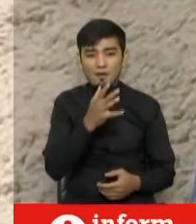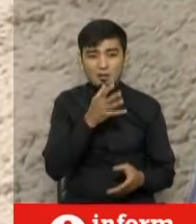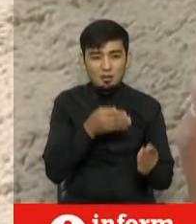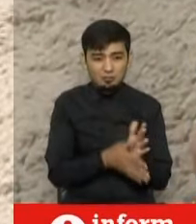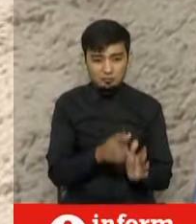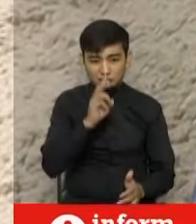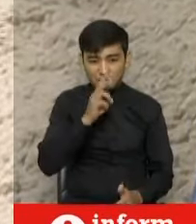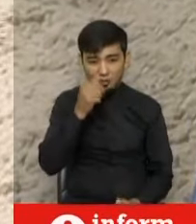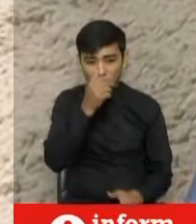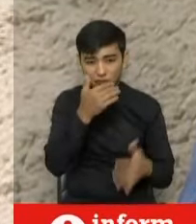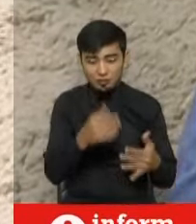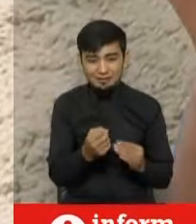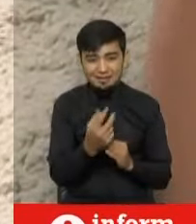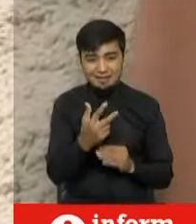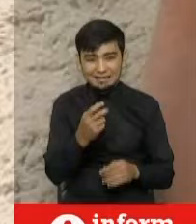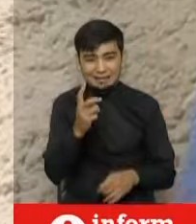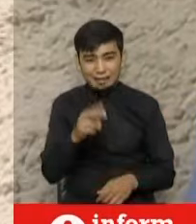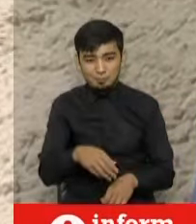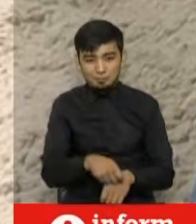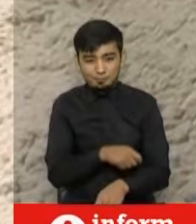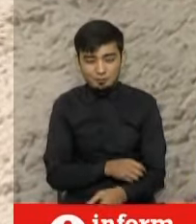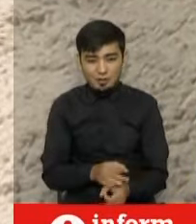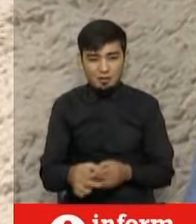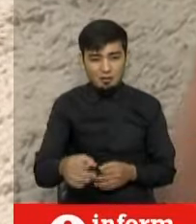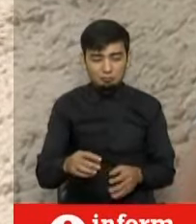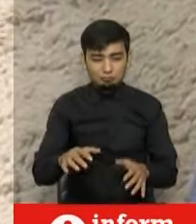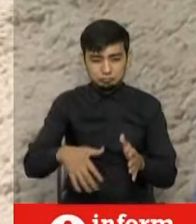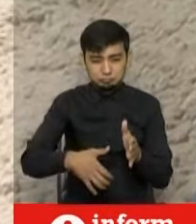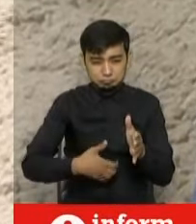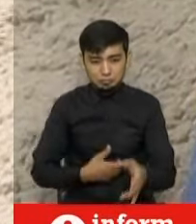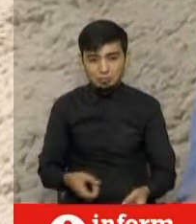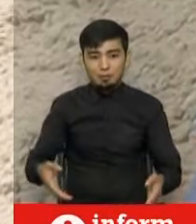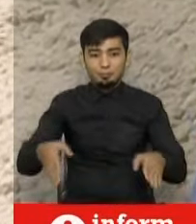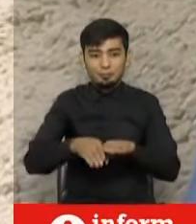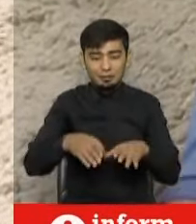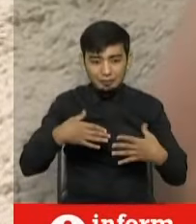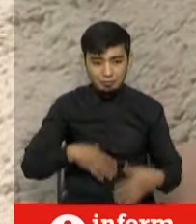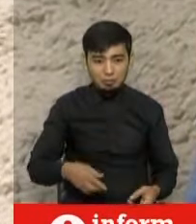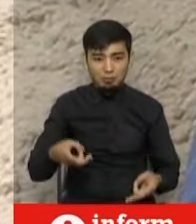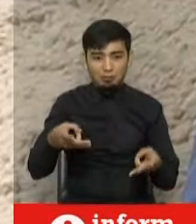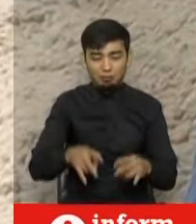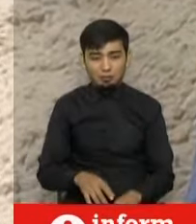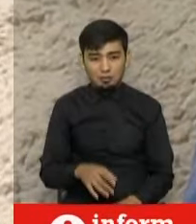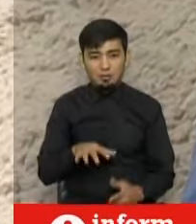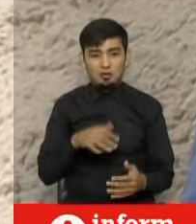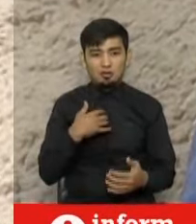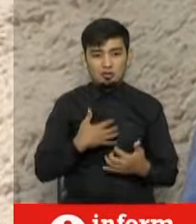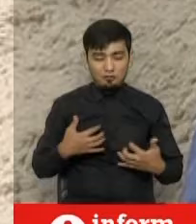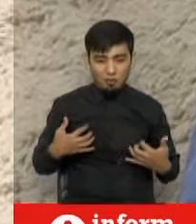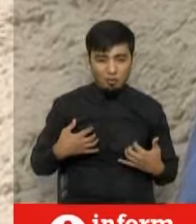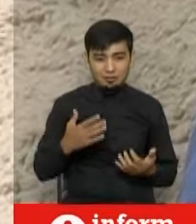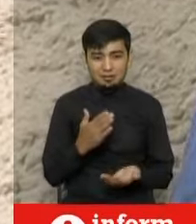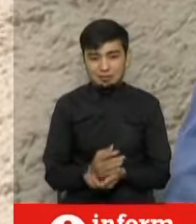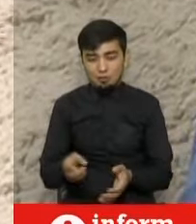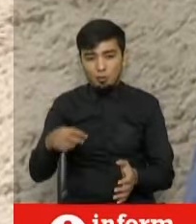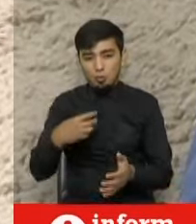Шағатаймен екордыда 13 километр жерде қазып 10 шаққа көмдірдік. Мал түсті, адамдардың шаруасы, малдары несиеде